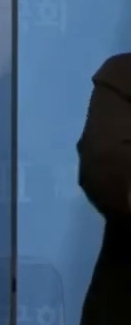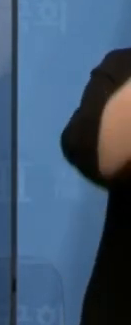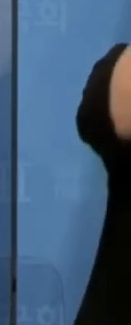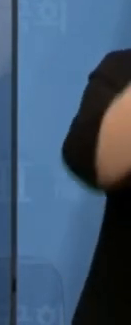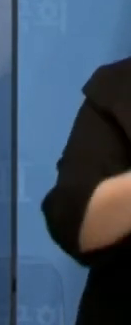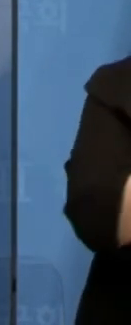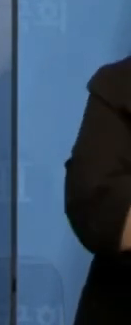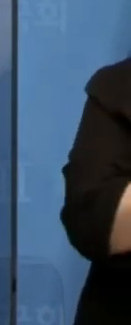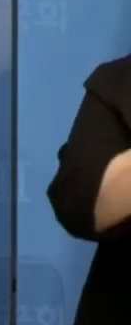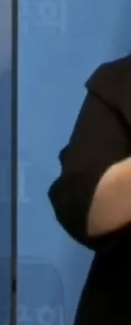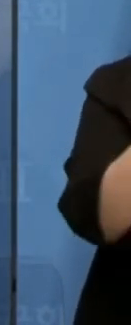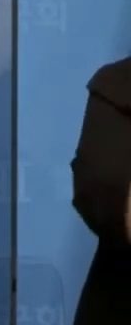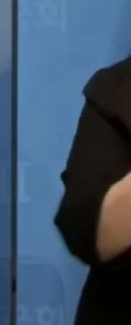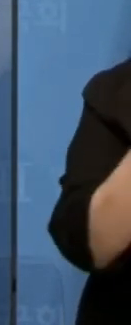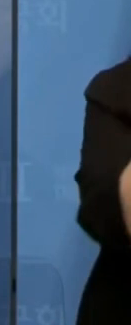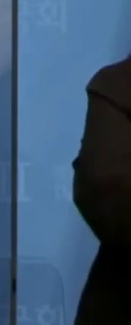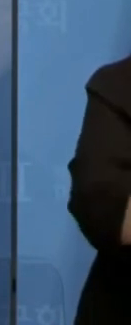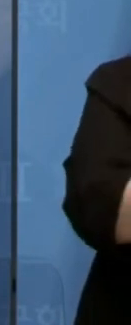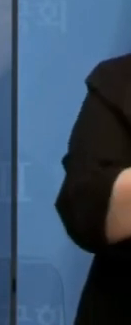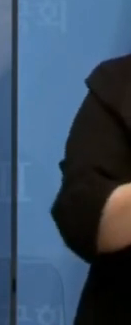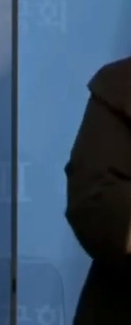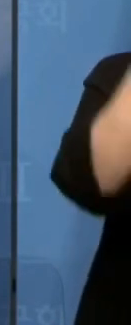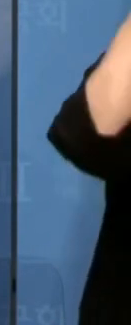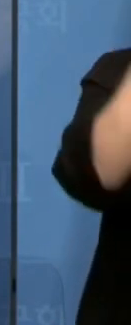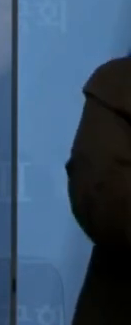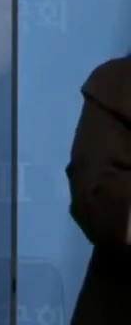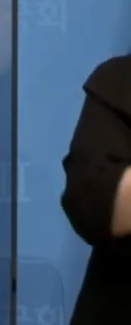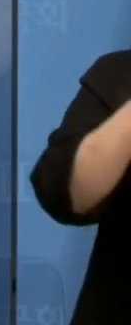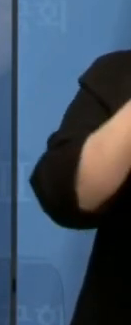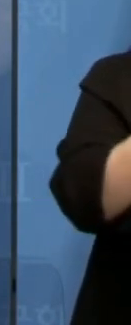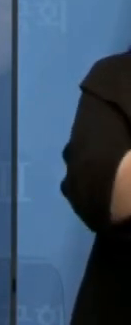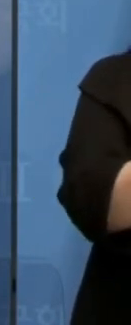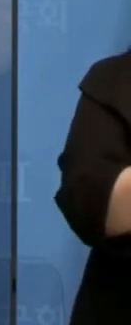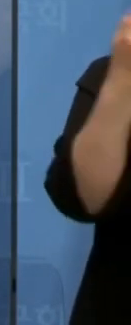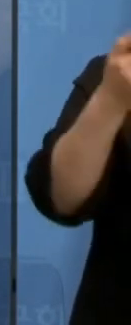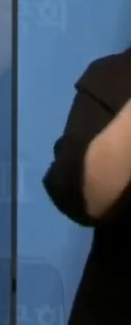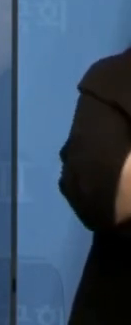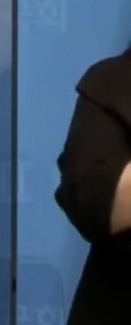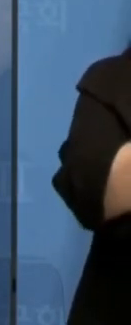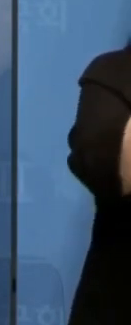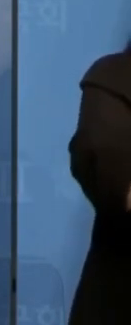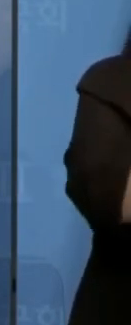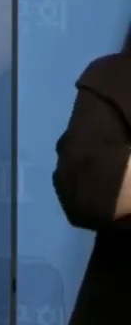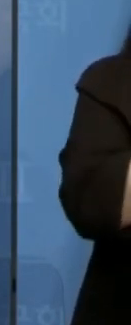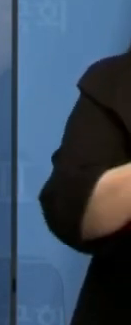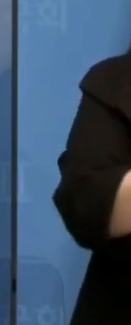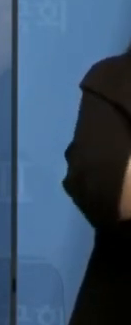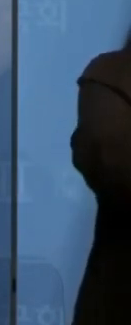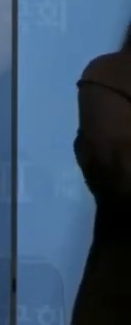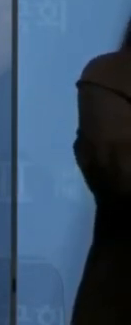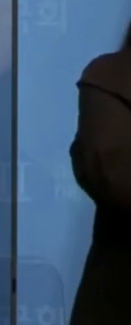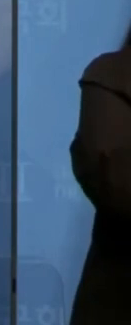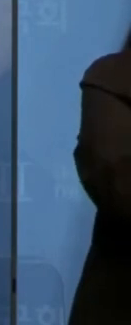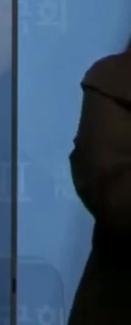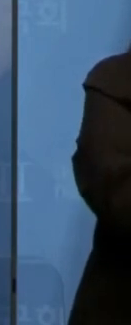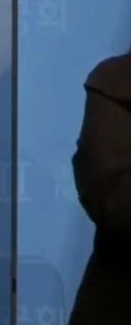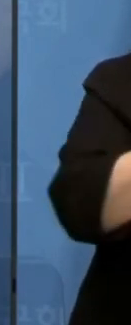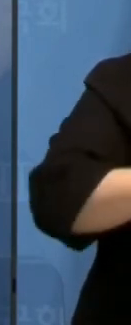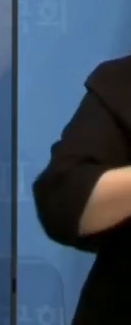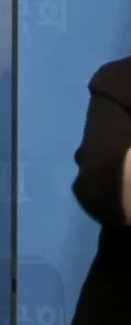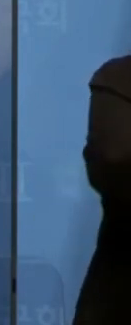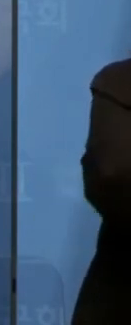이용자 보호를 위한 자율규제 기관입니다. 법령 중수를 위해 회원에 가이드를 주고